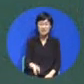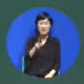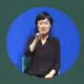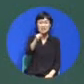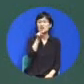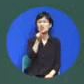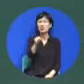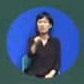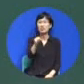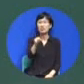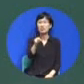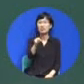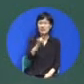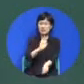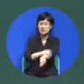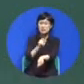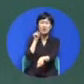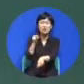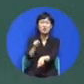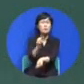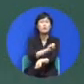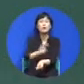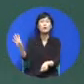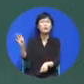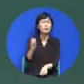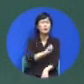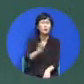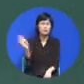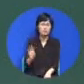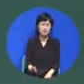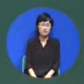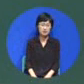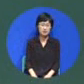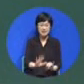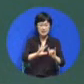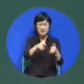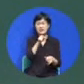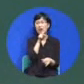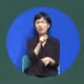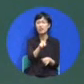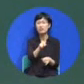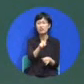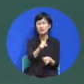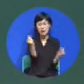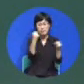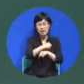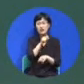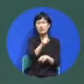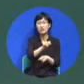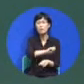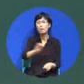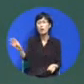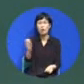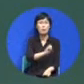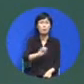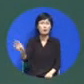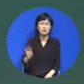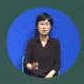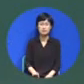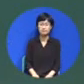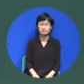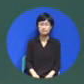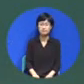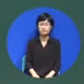것 다 버려라. Let's get rid of all of the incorrect things. 망할 것 다 버려라. All the